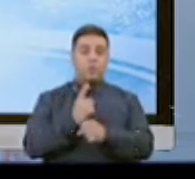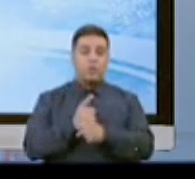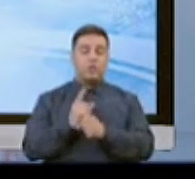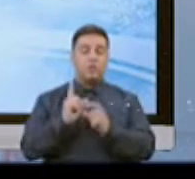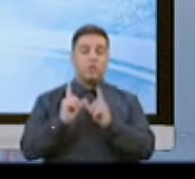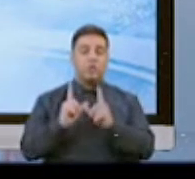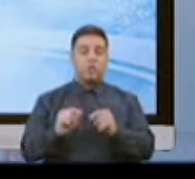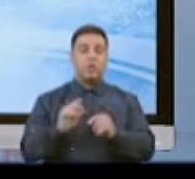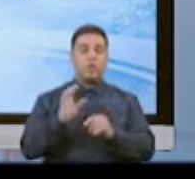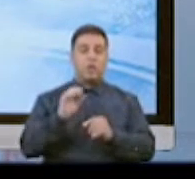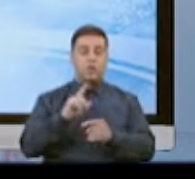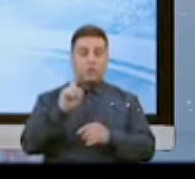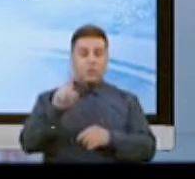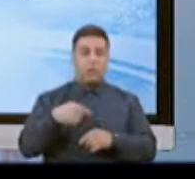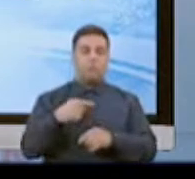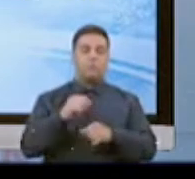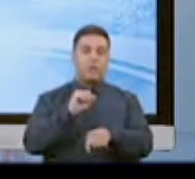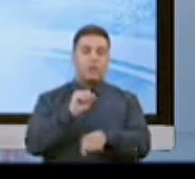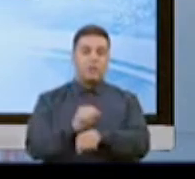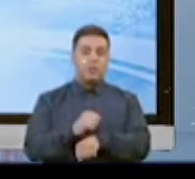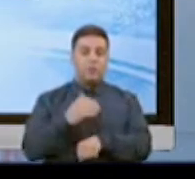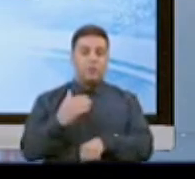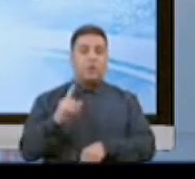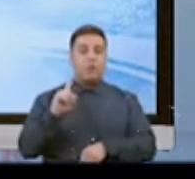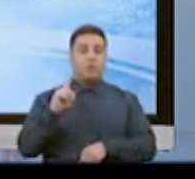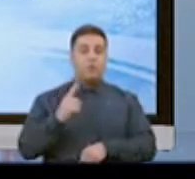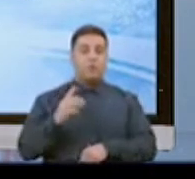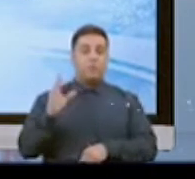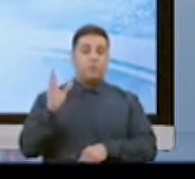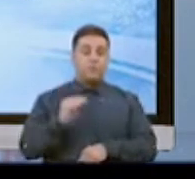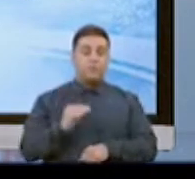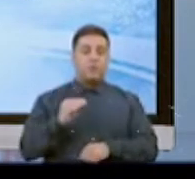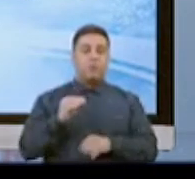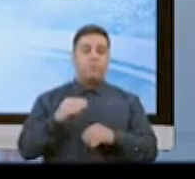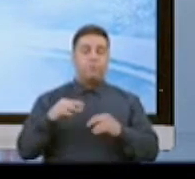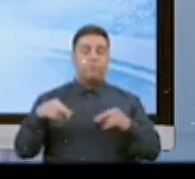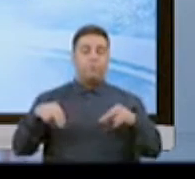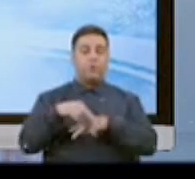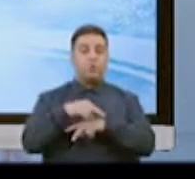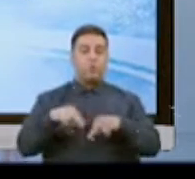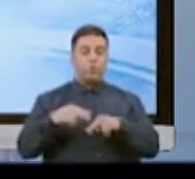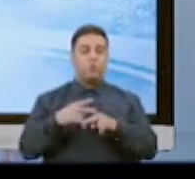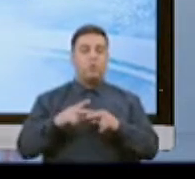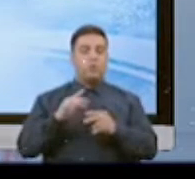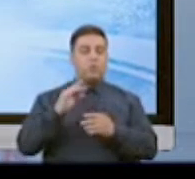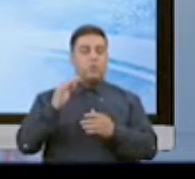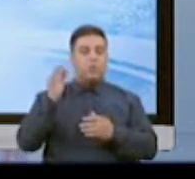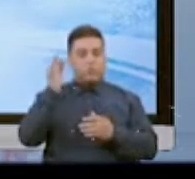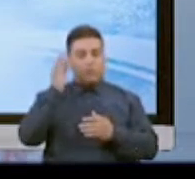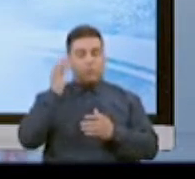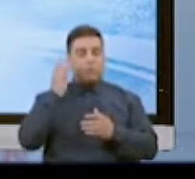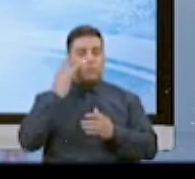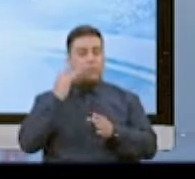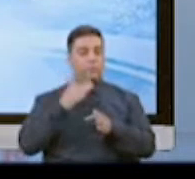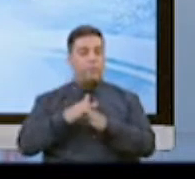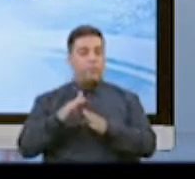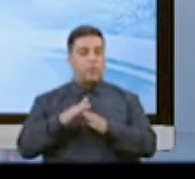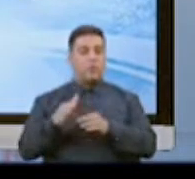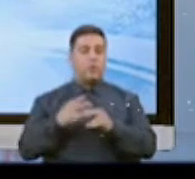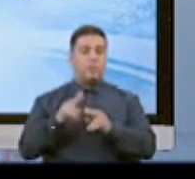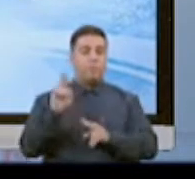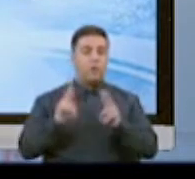движение, требует остановиться. Почему все пешеходы должны соблюдать правила дорожного движения? Как вы